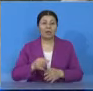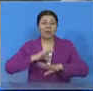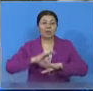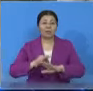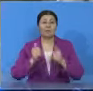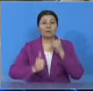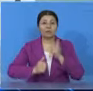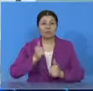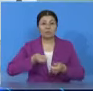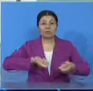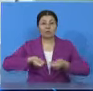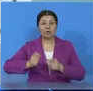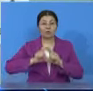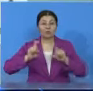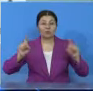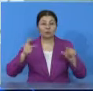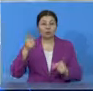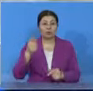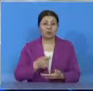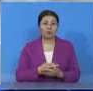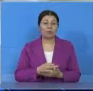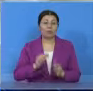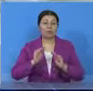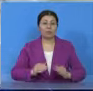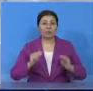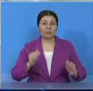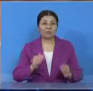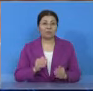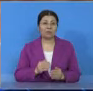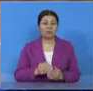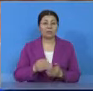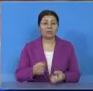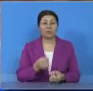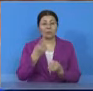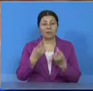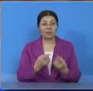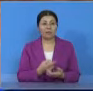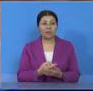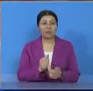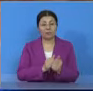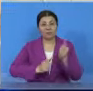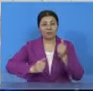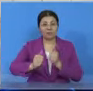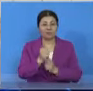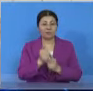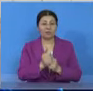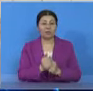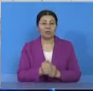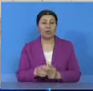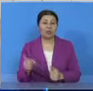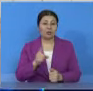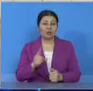Организовав конкурс, руководство школы рассчитывает, что у ребят появится дух соперничества, что позволит им со временем нарабатывать все